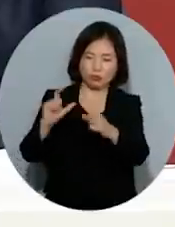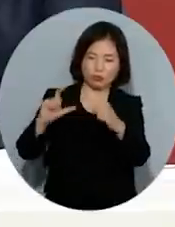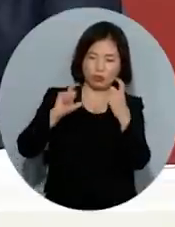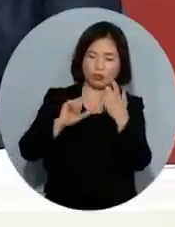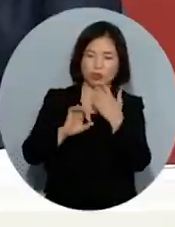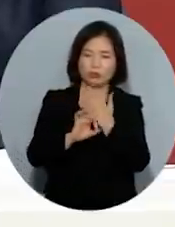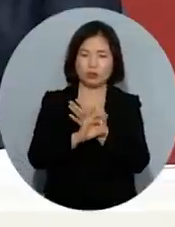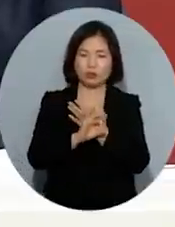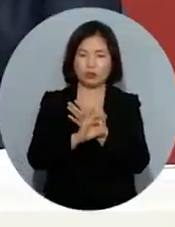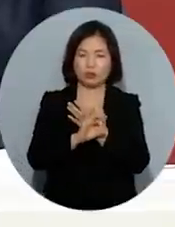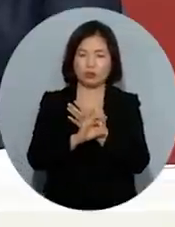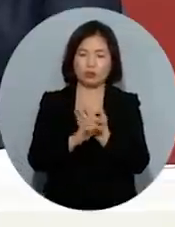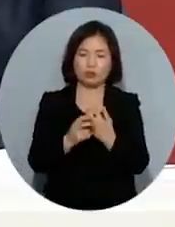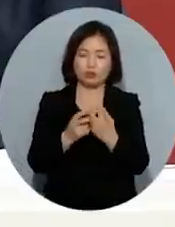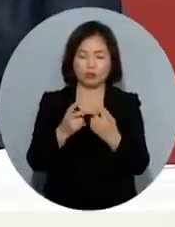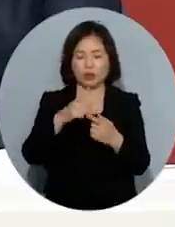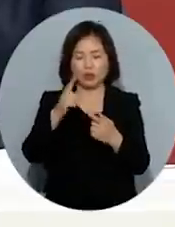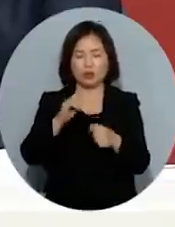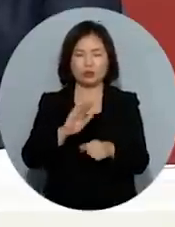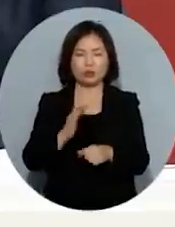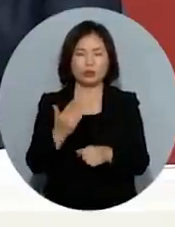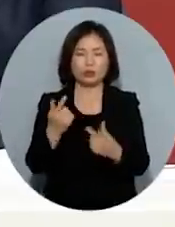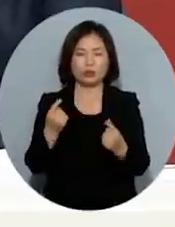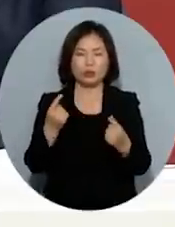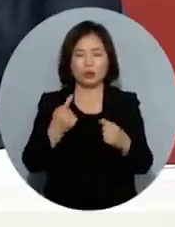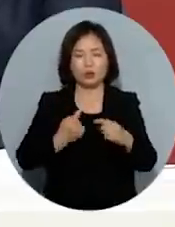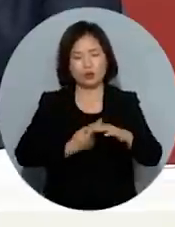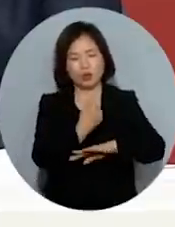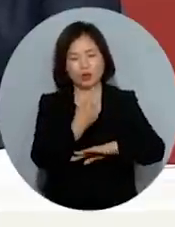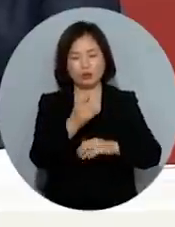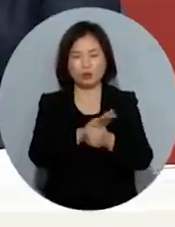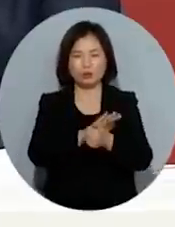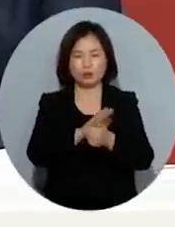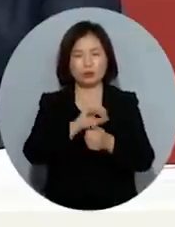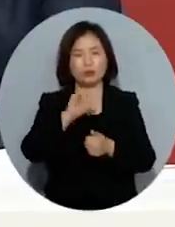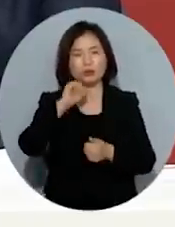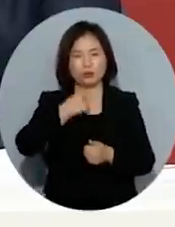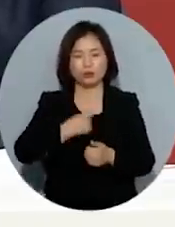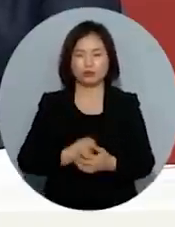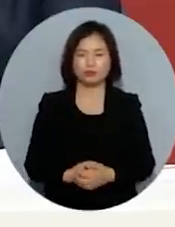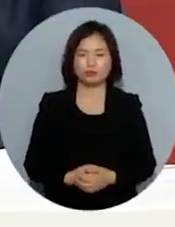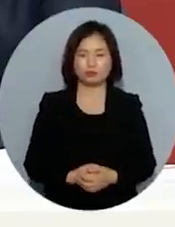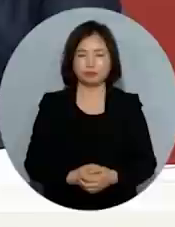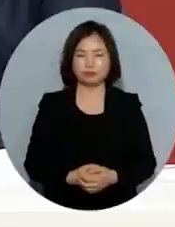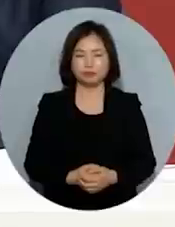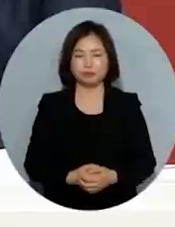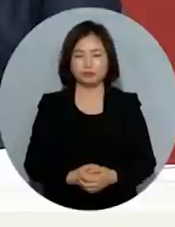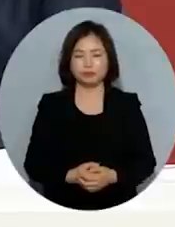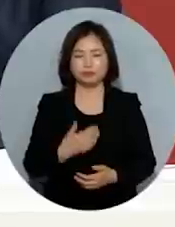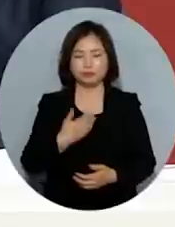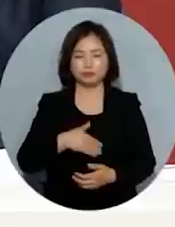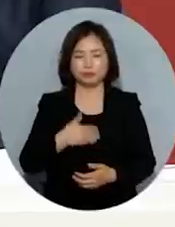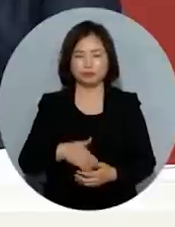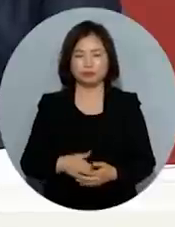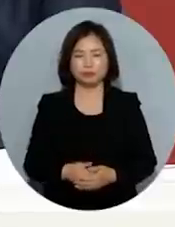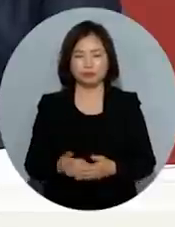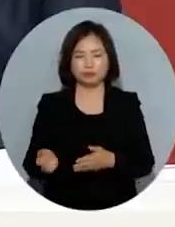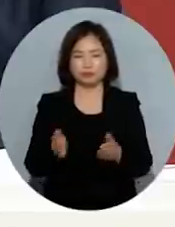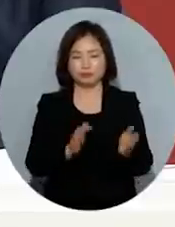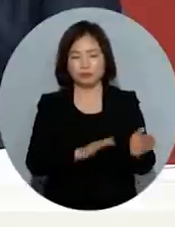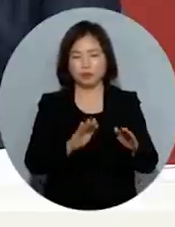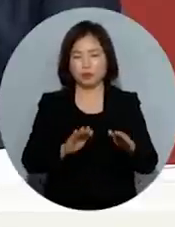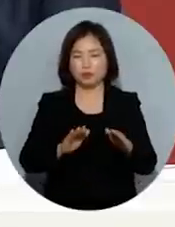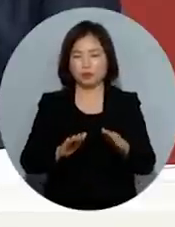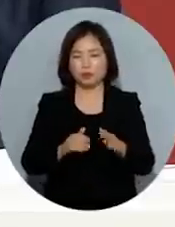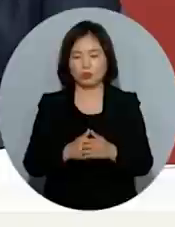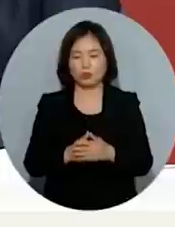뭐 기계적으로 다 되는 일이고 그건 예외를 두기가 참 어려운 일입니다. 네. 알겠습니다. 네. 오늘